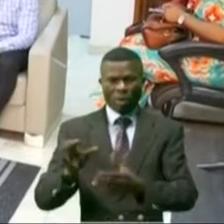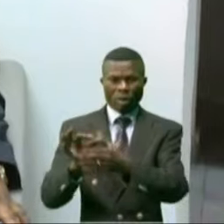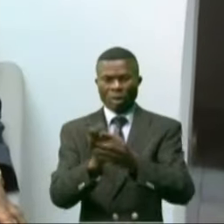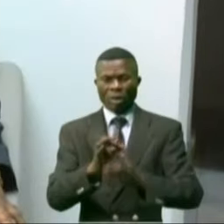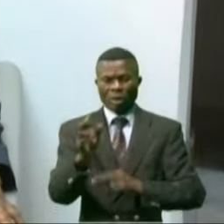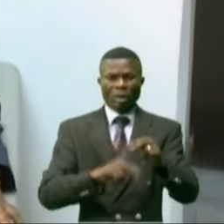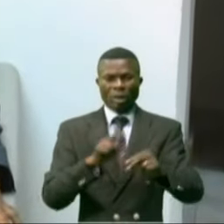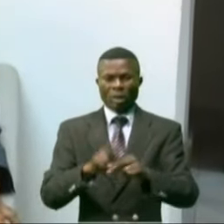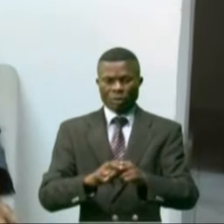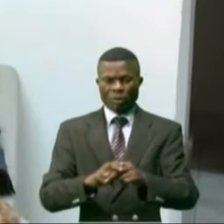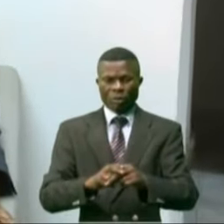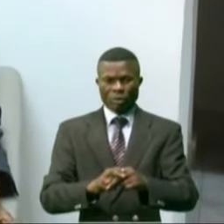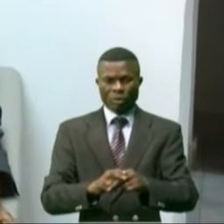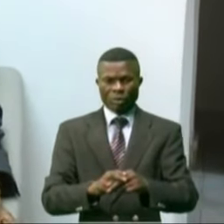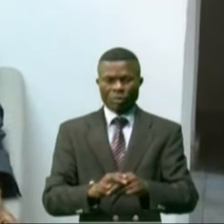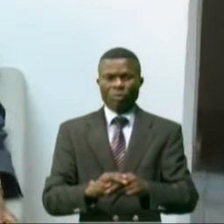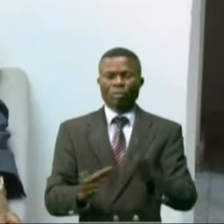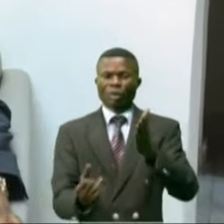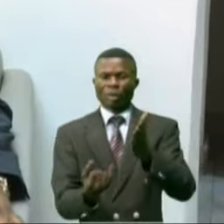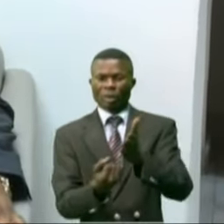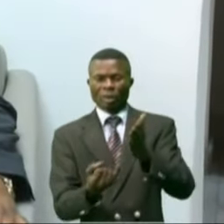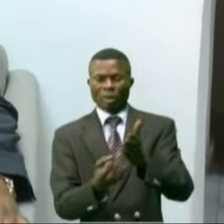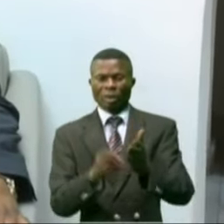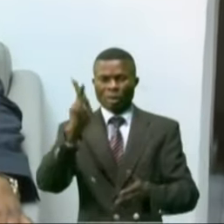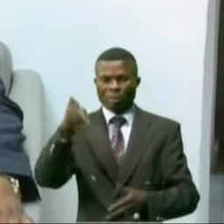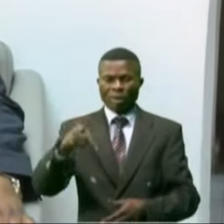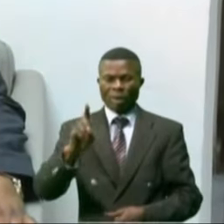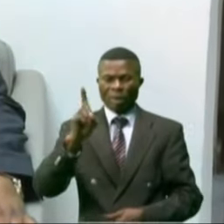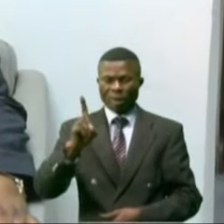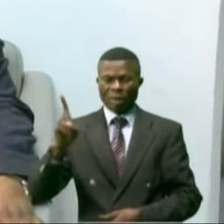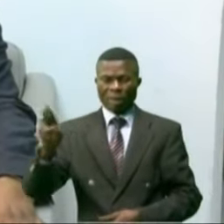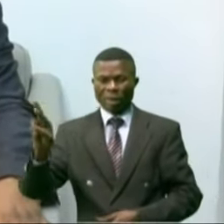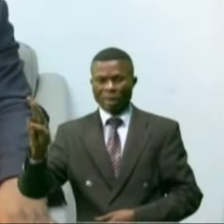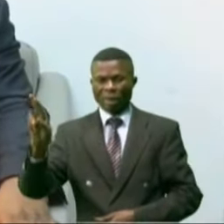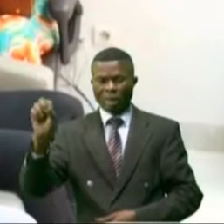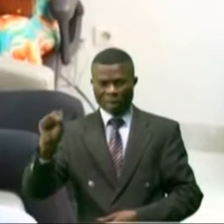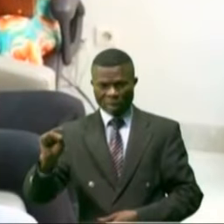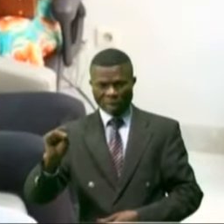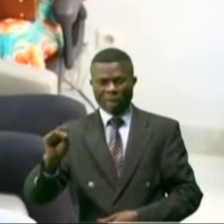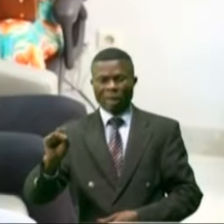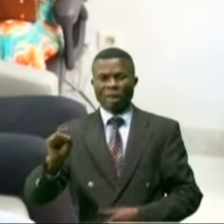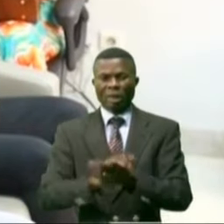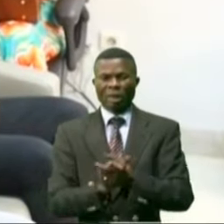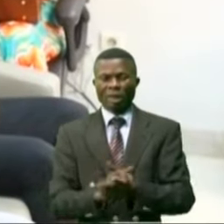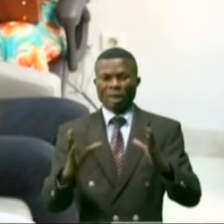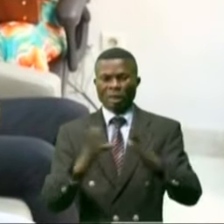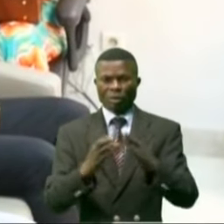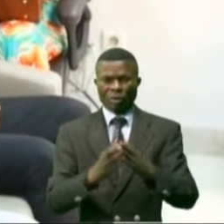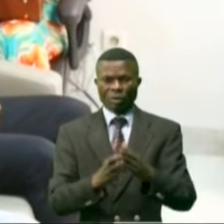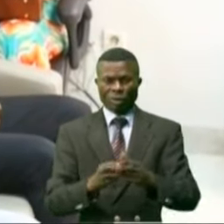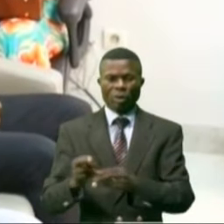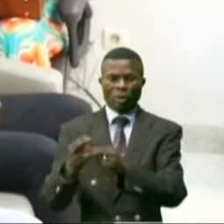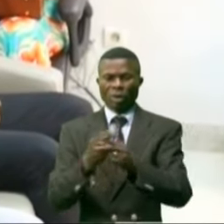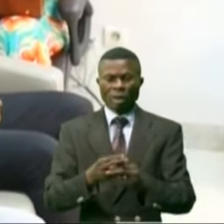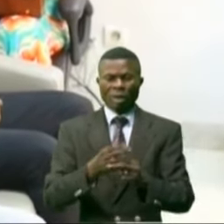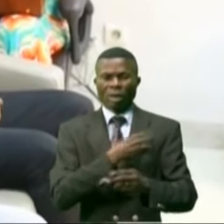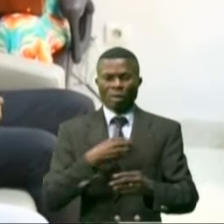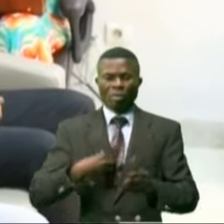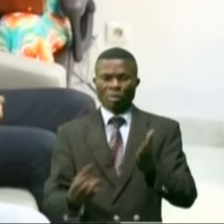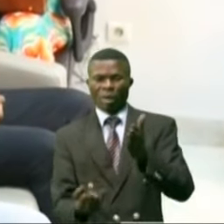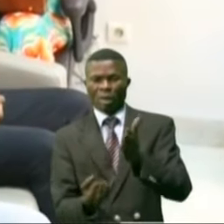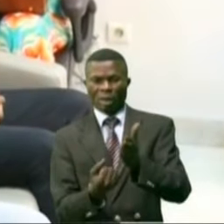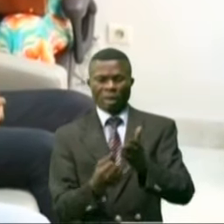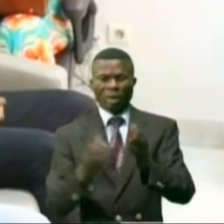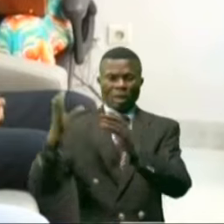coordonnateur national ad intérim du PDDRCS, M. William Kapuku Boaboa, accompagné de la coordinatrice adjointe